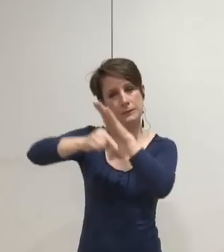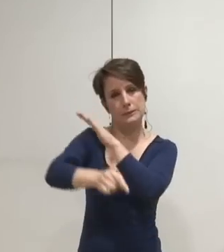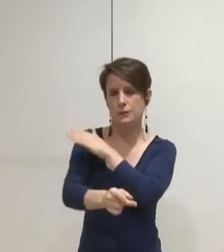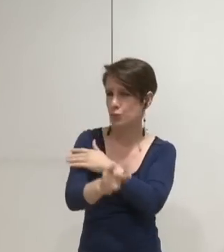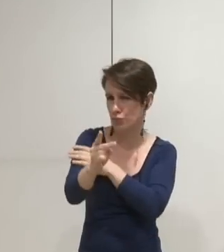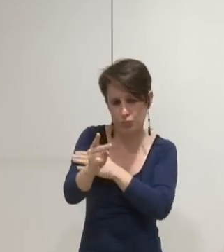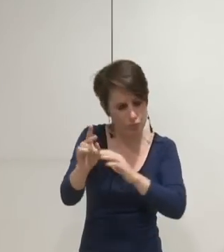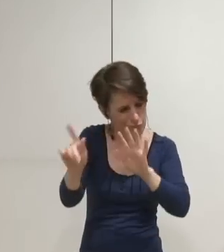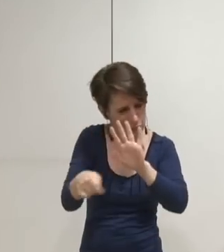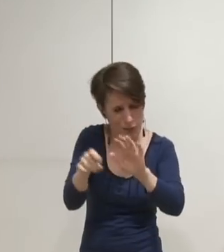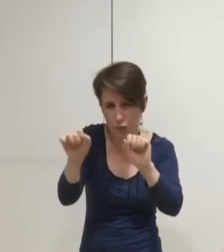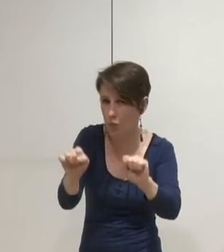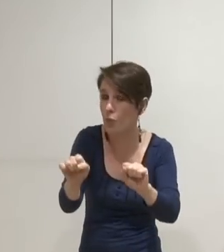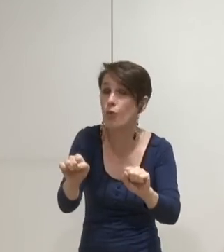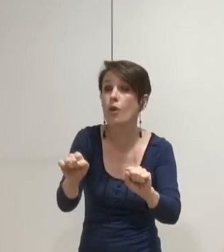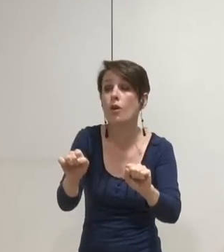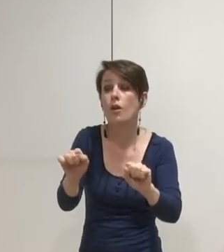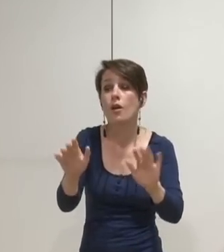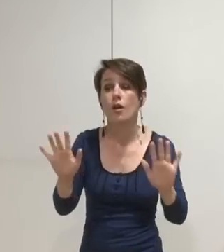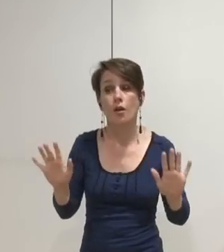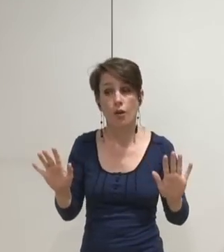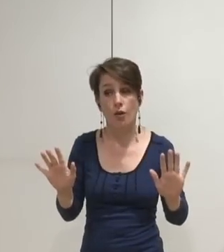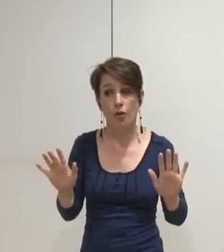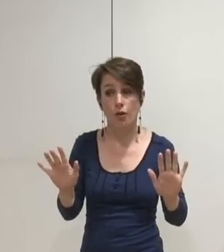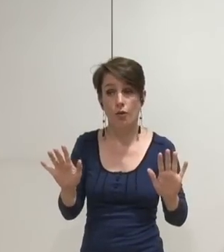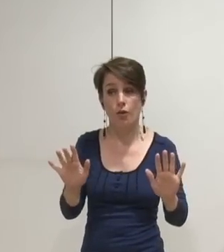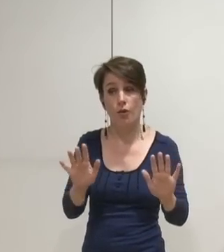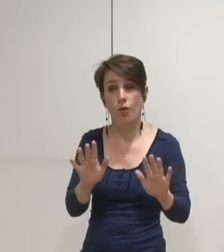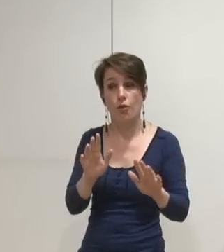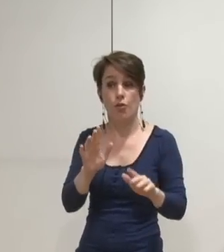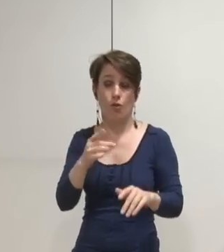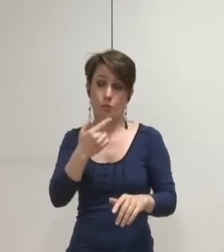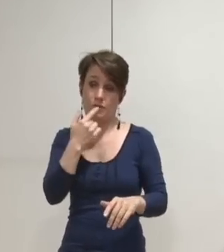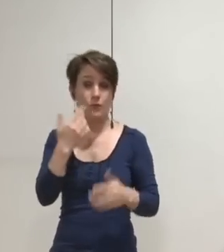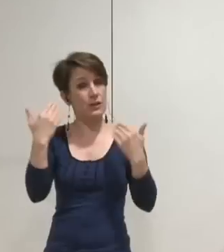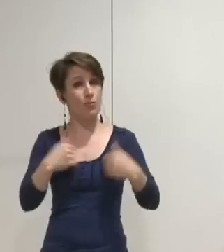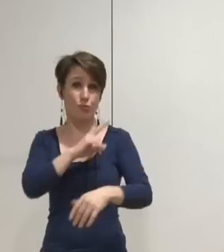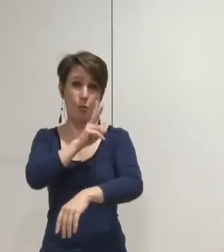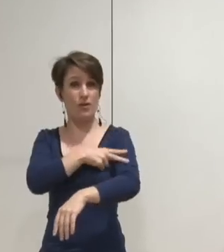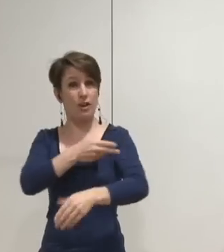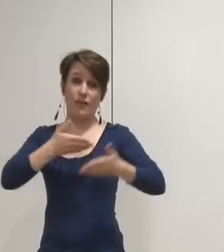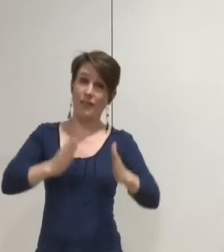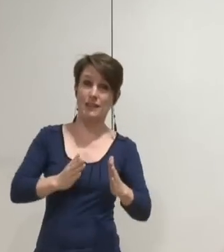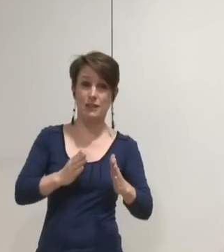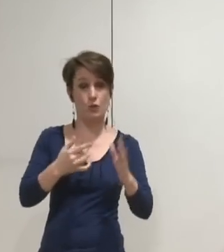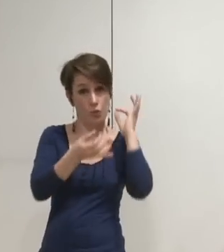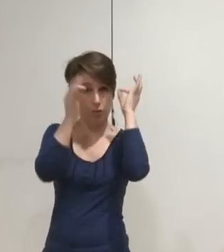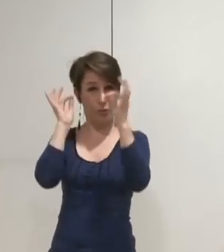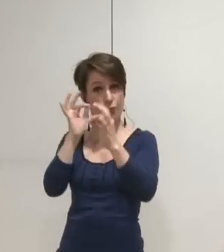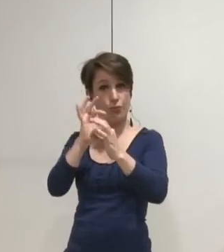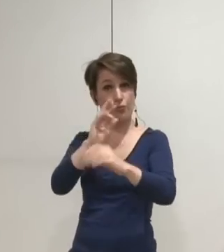que le chef de l'exécutif est également le président du délibératif et que à ce titre effectivement